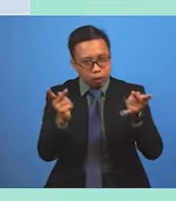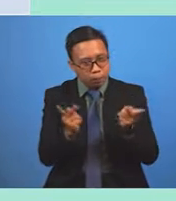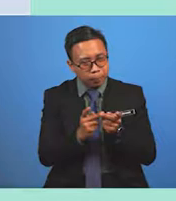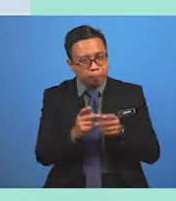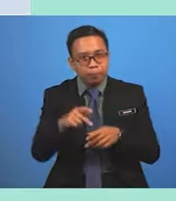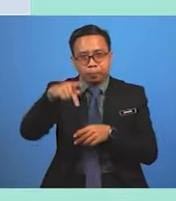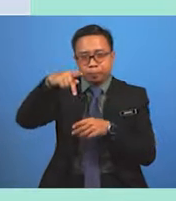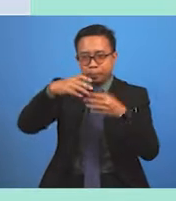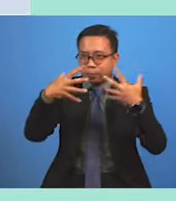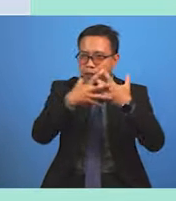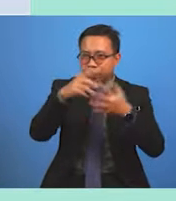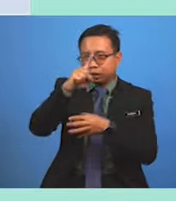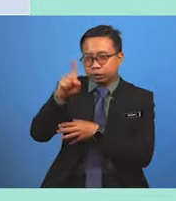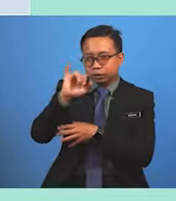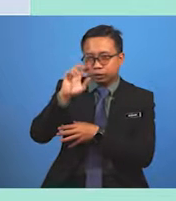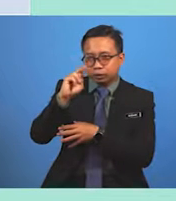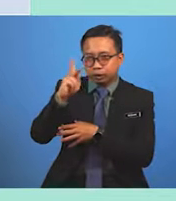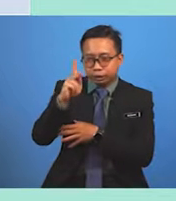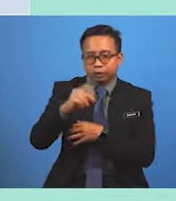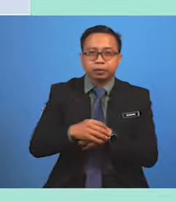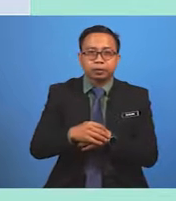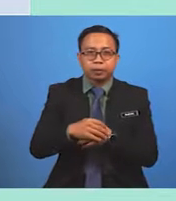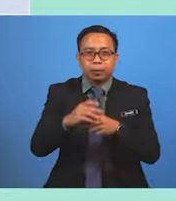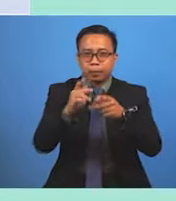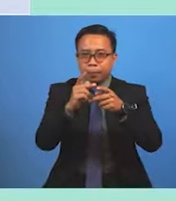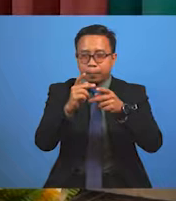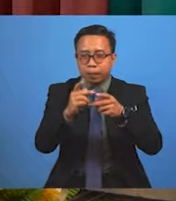zinc. Kita akan menggunakan pagar zinc.